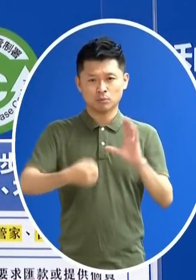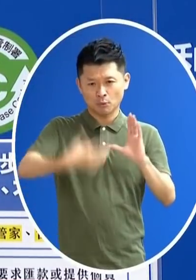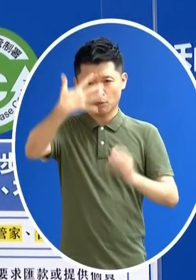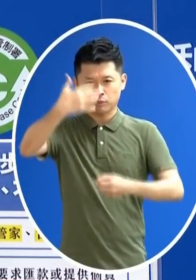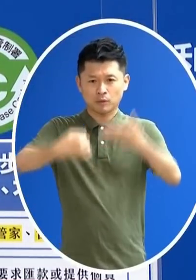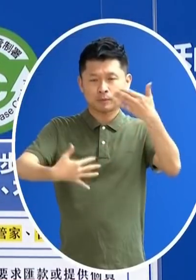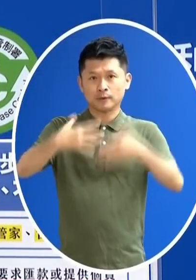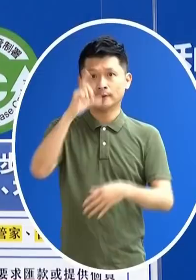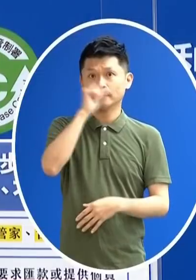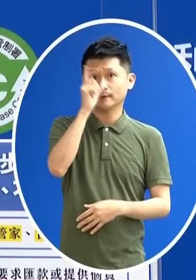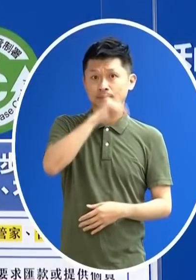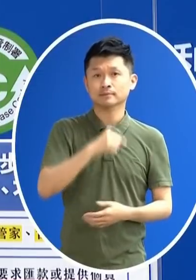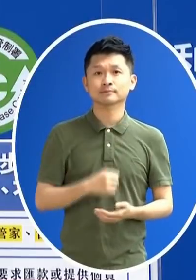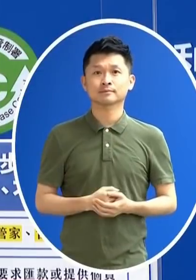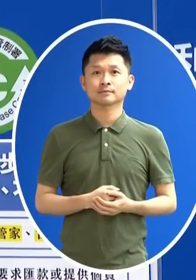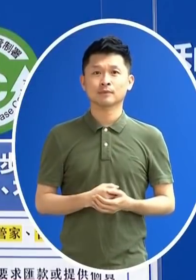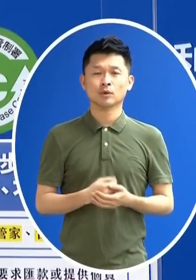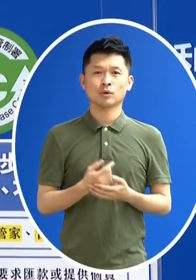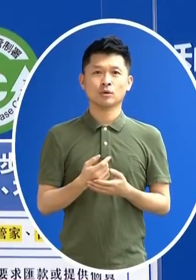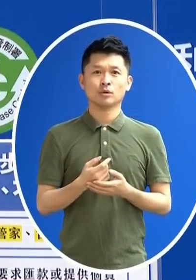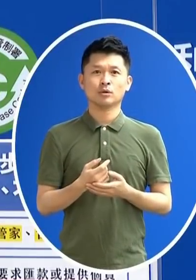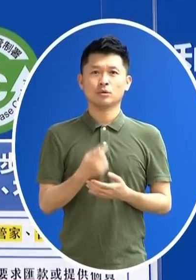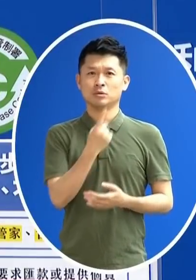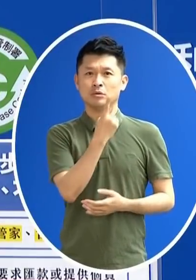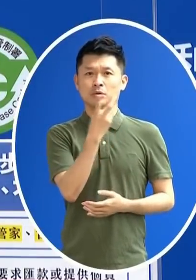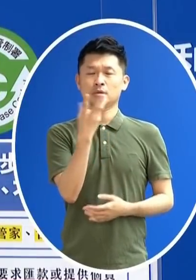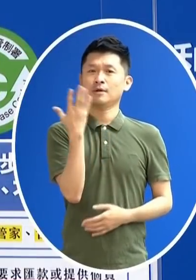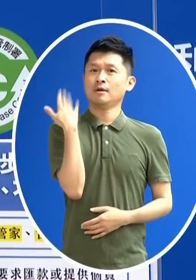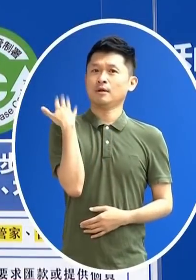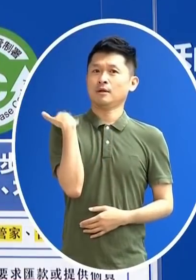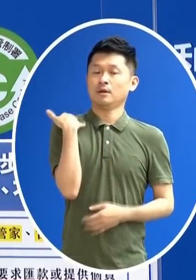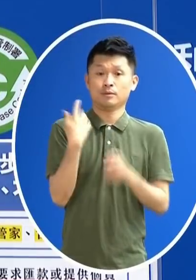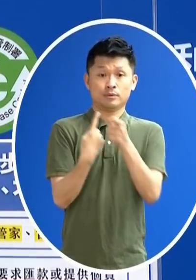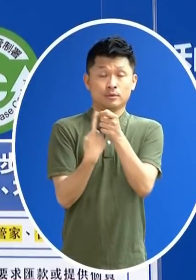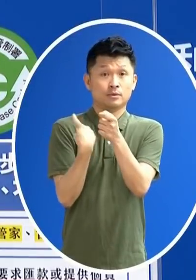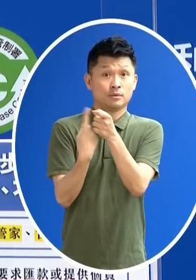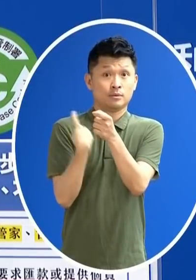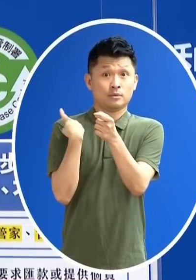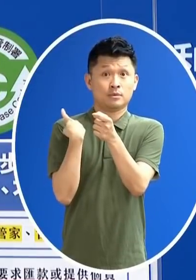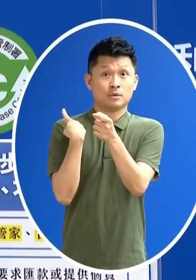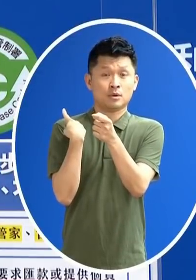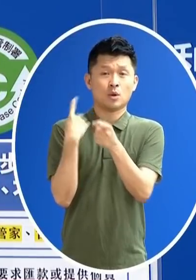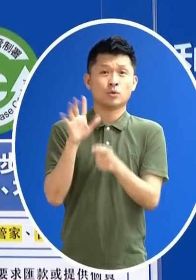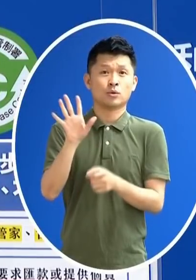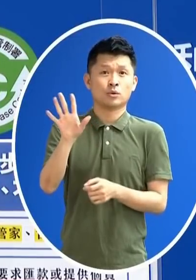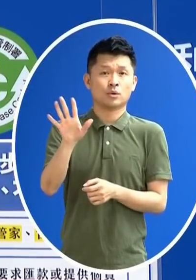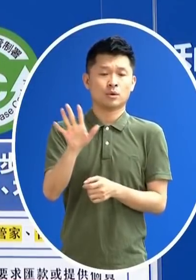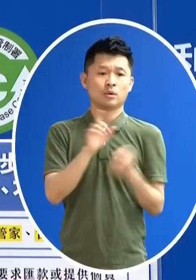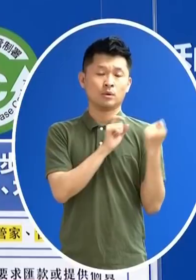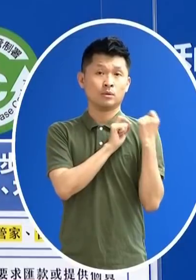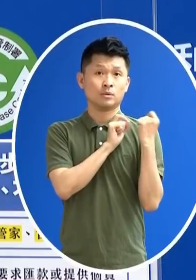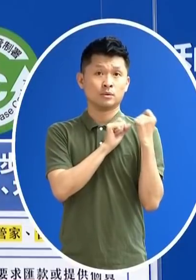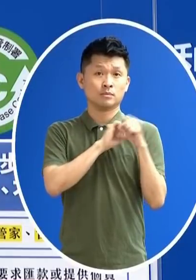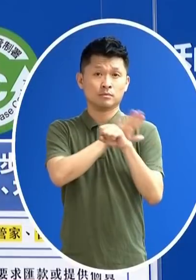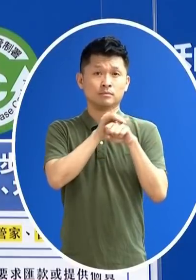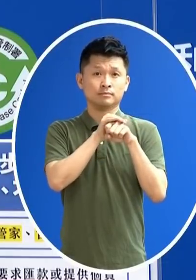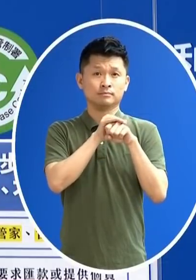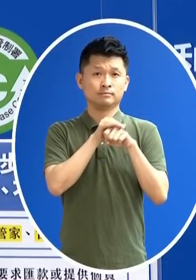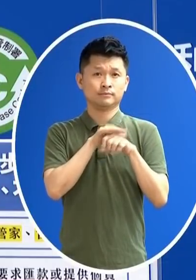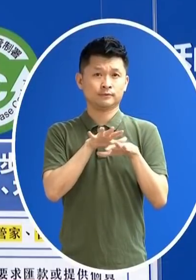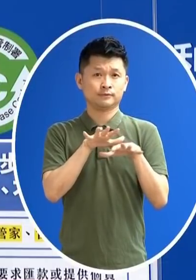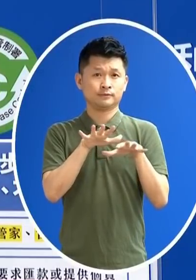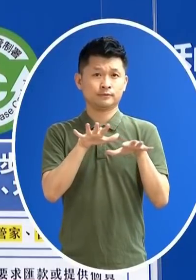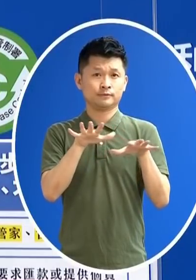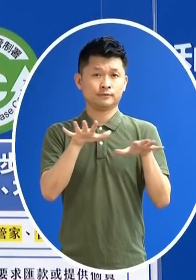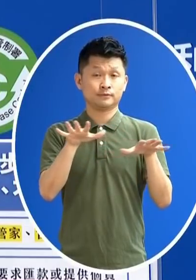的有一些都是过去曾经在去年就已经启用。那最近疫情